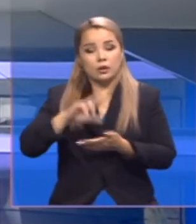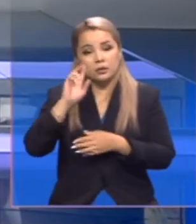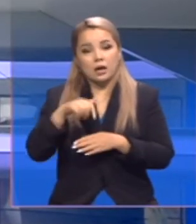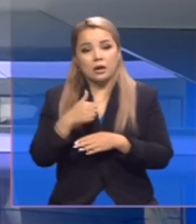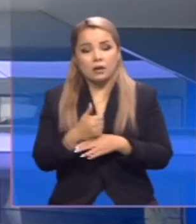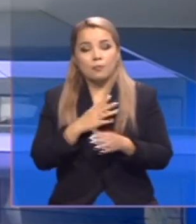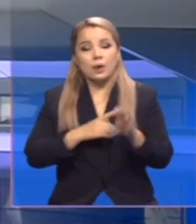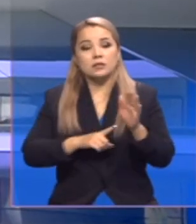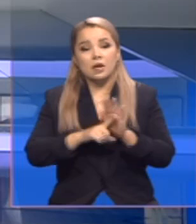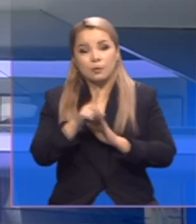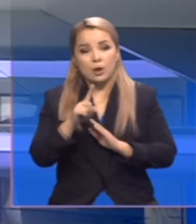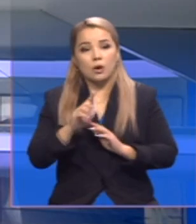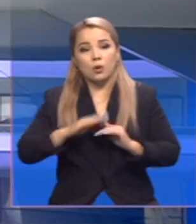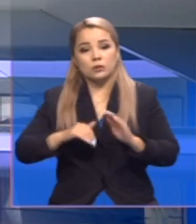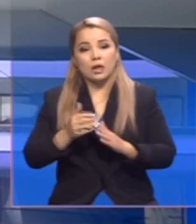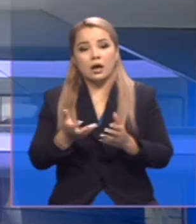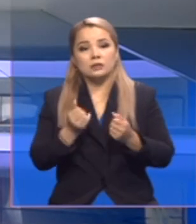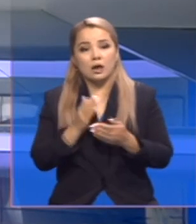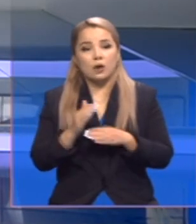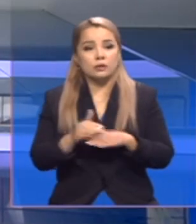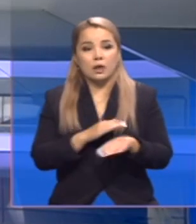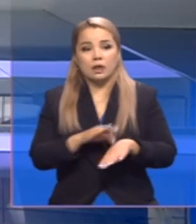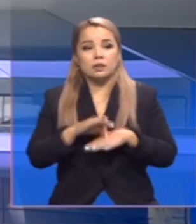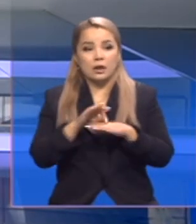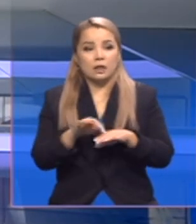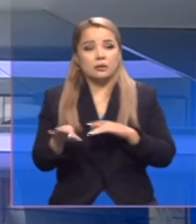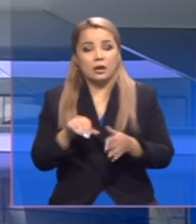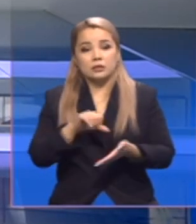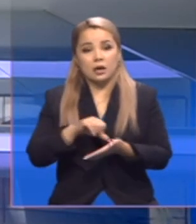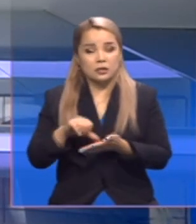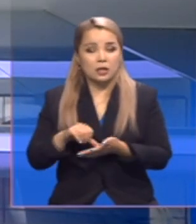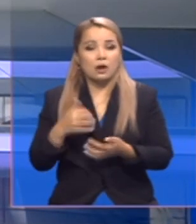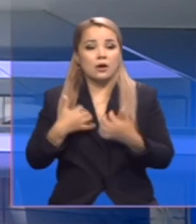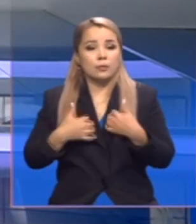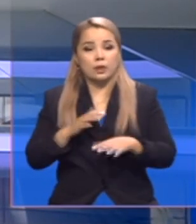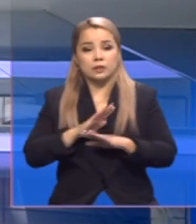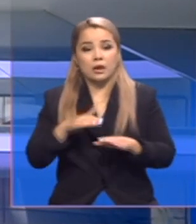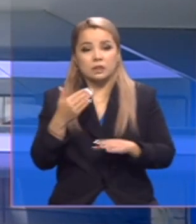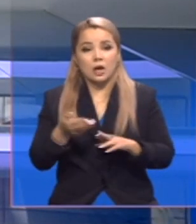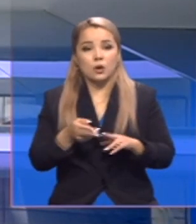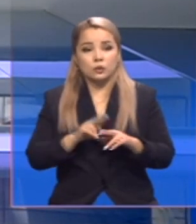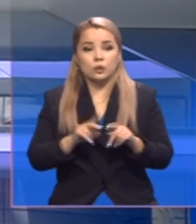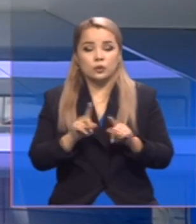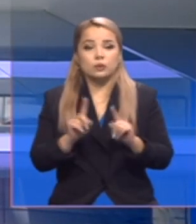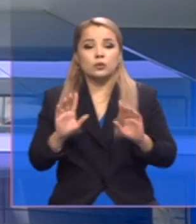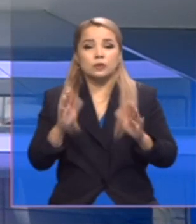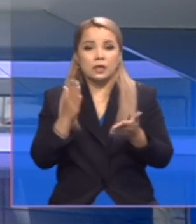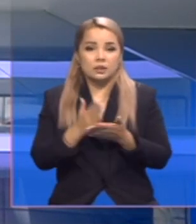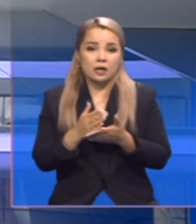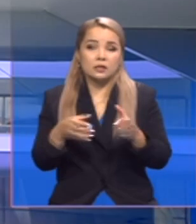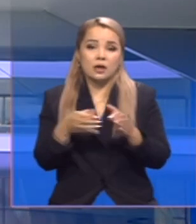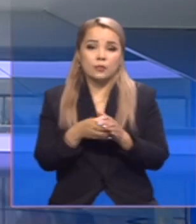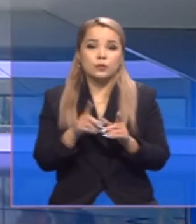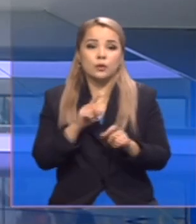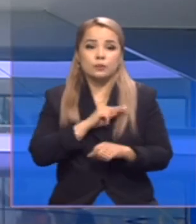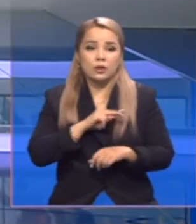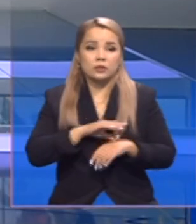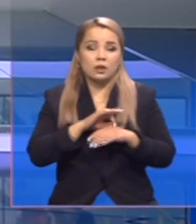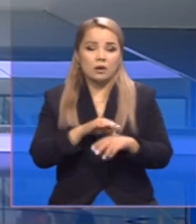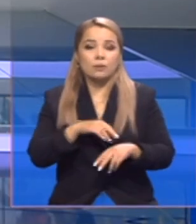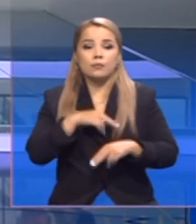басшысының бастамасымен қолға алынған қайырымдылық акциясына қатысуға асықпайды. Бұл сараңдық па, нигилизм бе, әлде